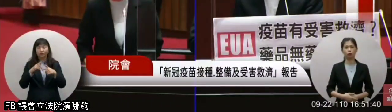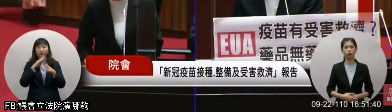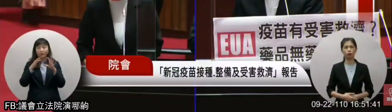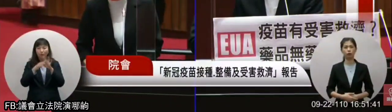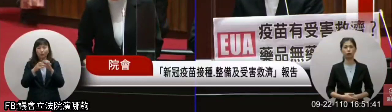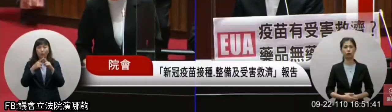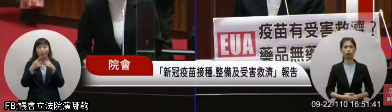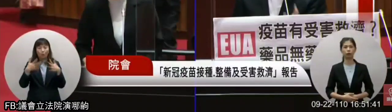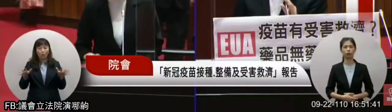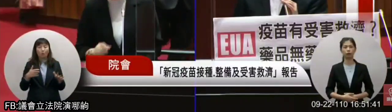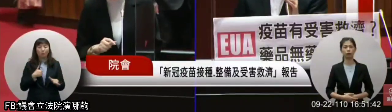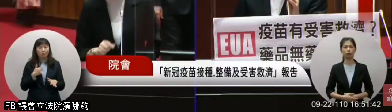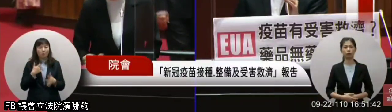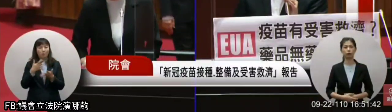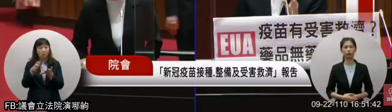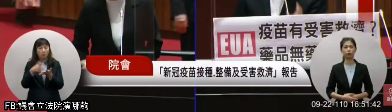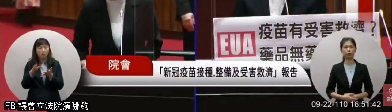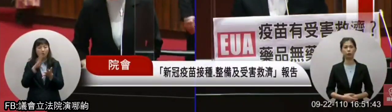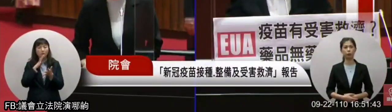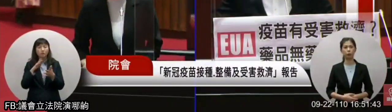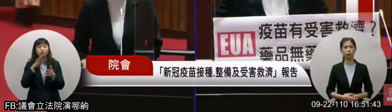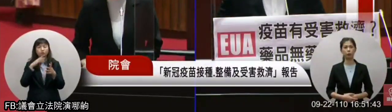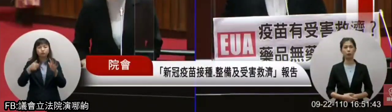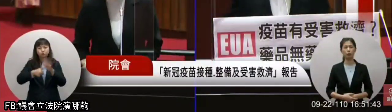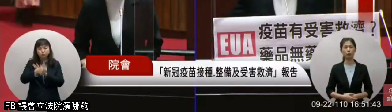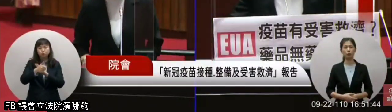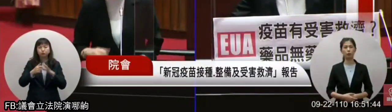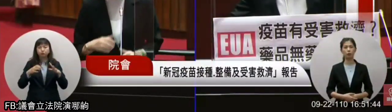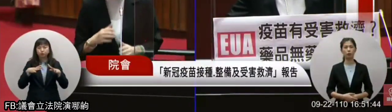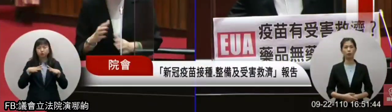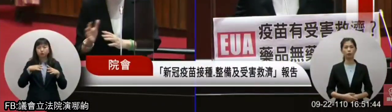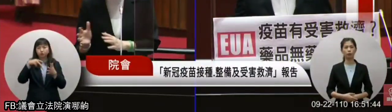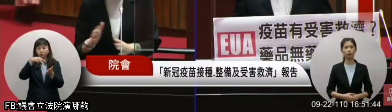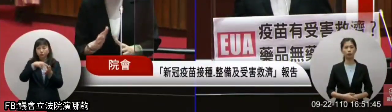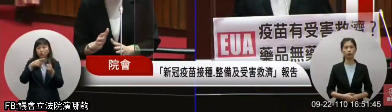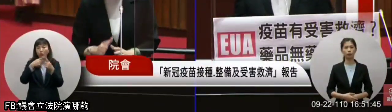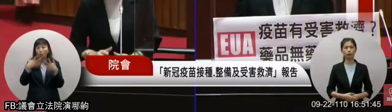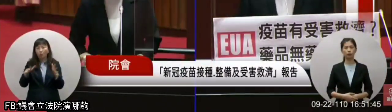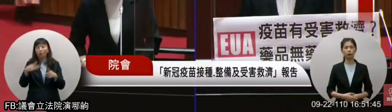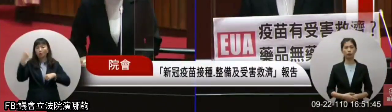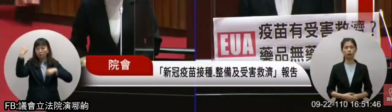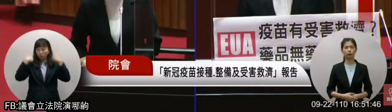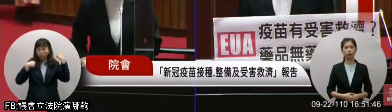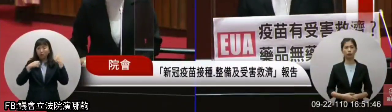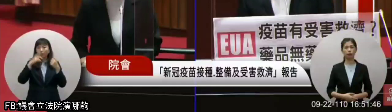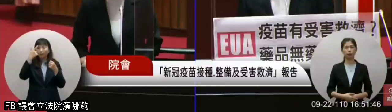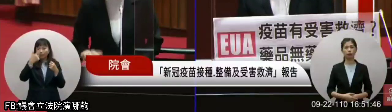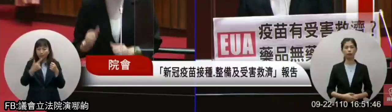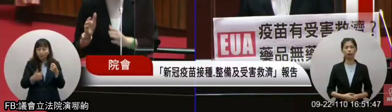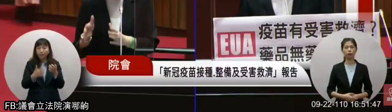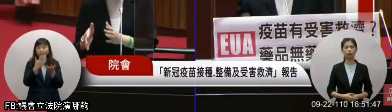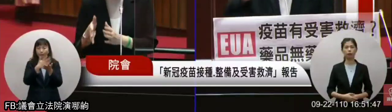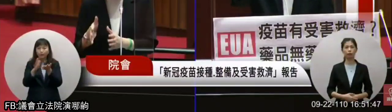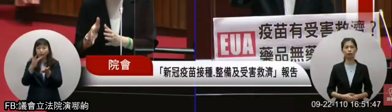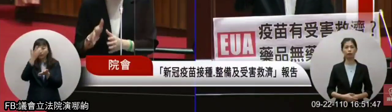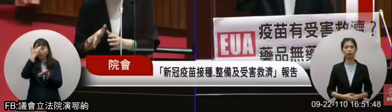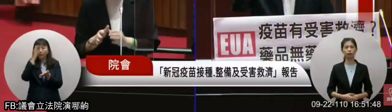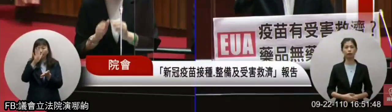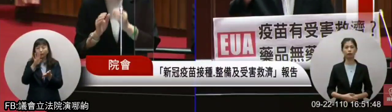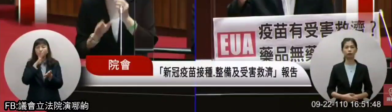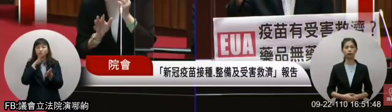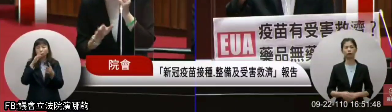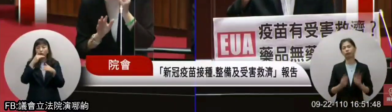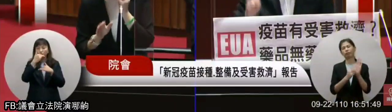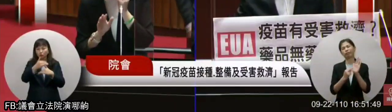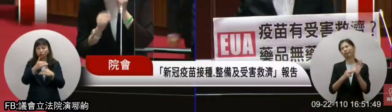实非常多哈、哦，那进来的官网的人更多。那我们其实早上后来都慢慢在排除，那有流量限